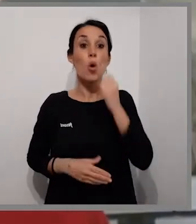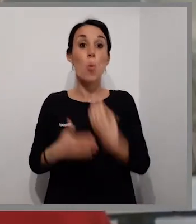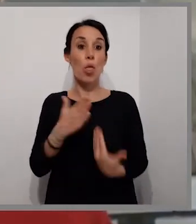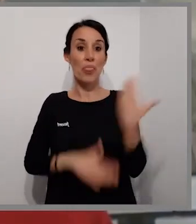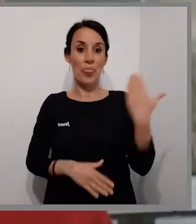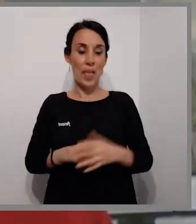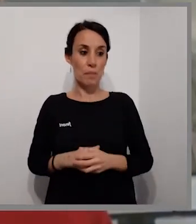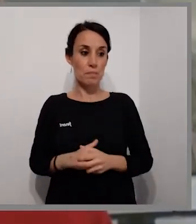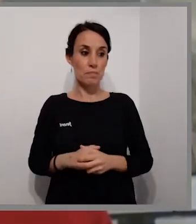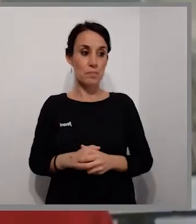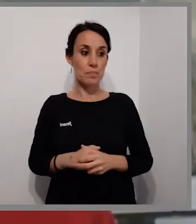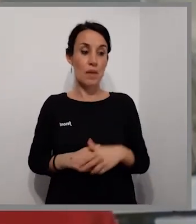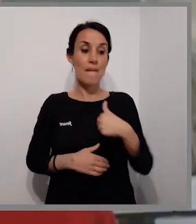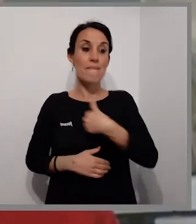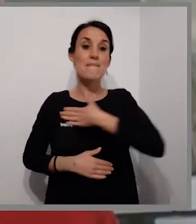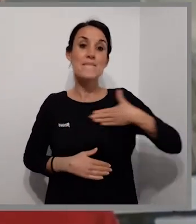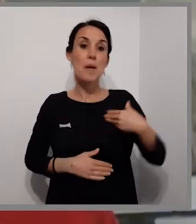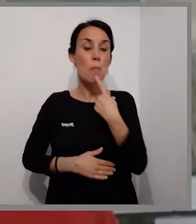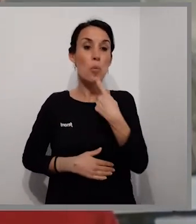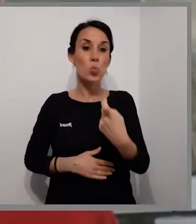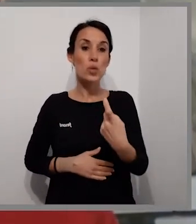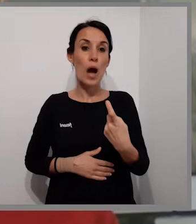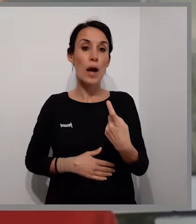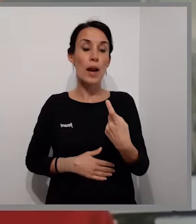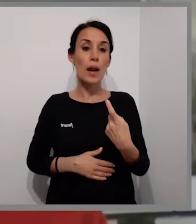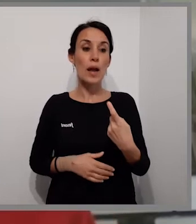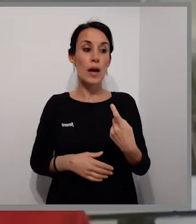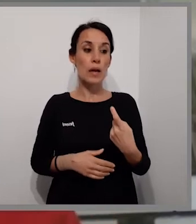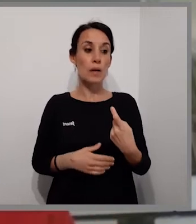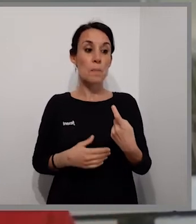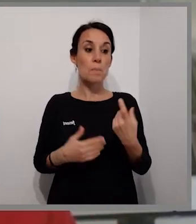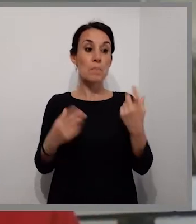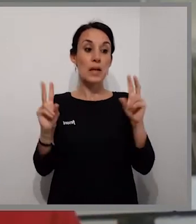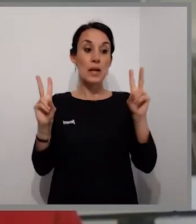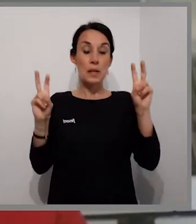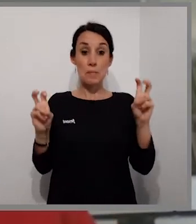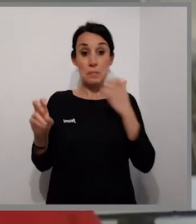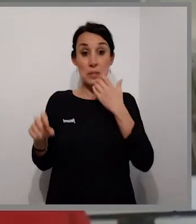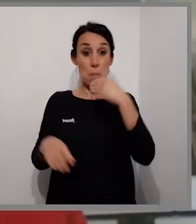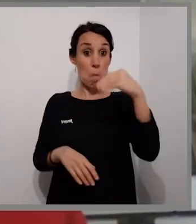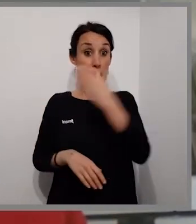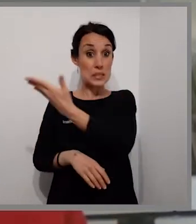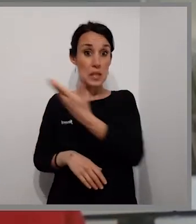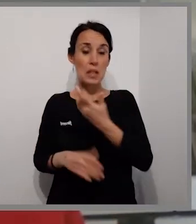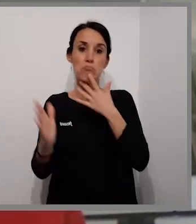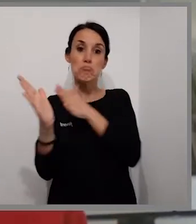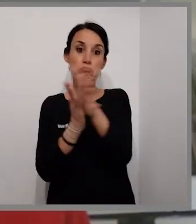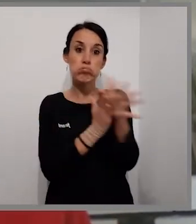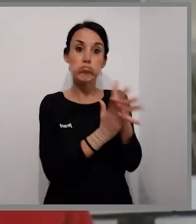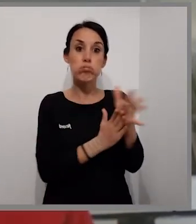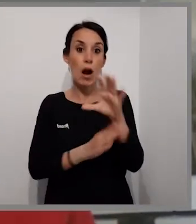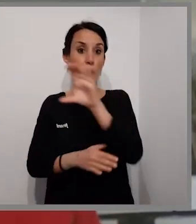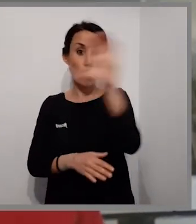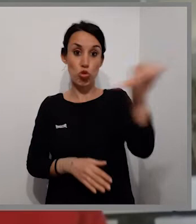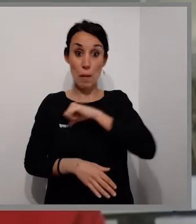Bon dia, president. Bon dia, Anna. Jo li volia preguntar, per una banda, per si el president els ha comentat als